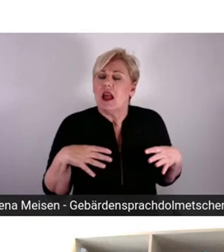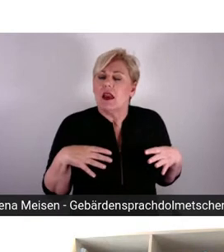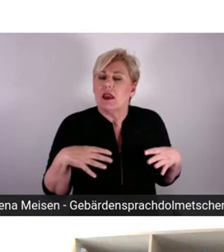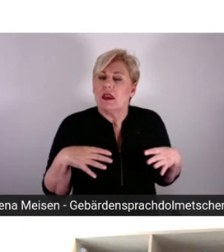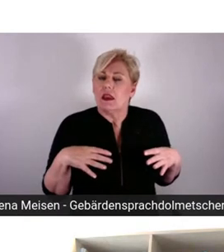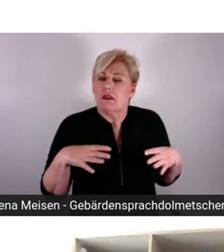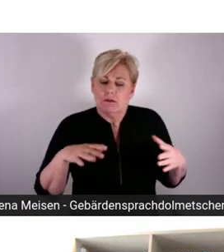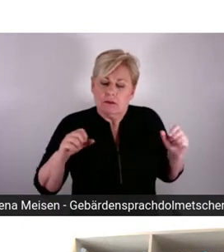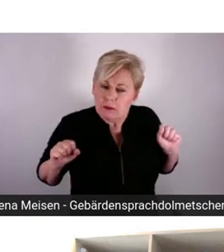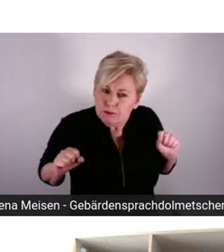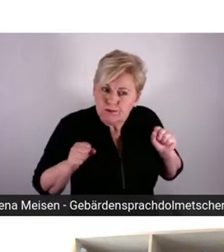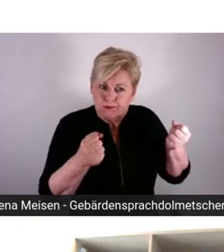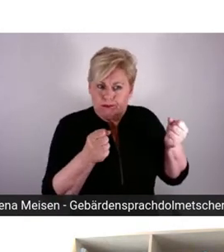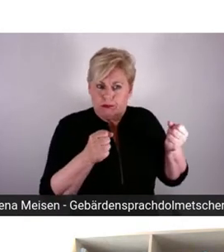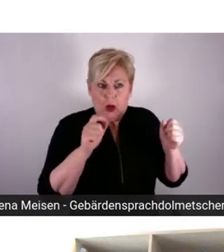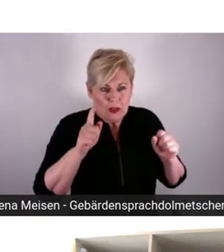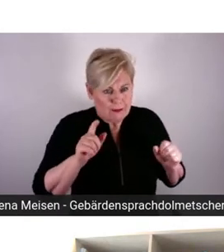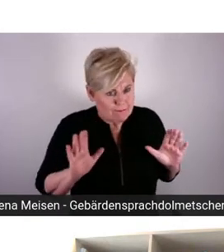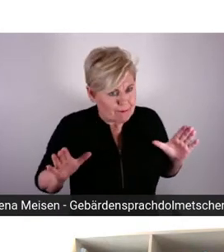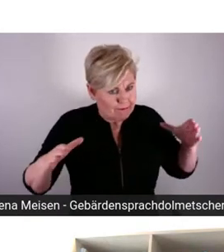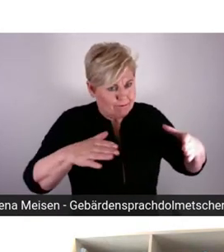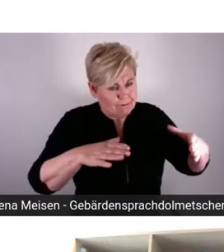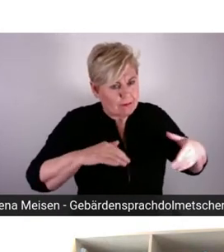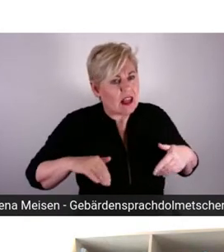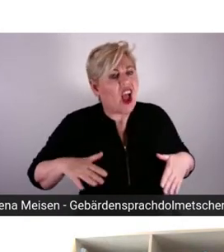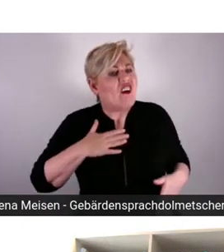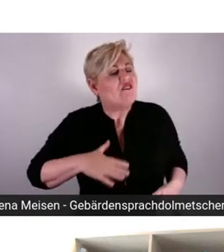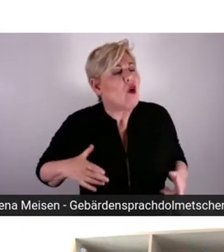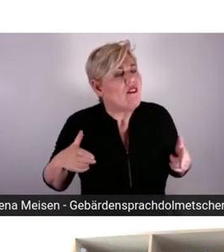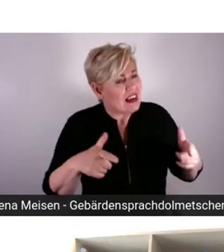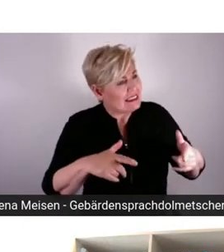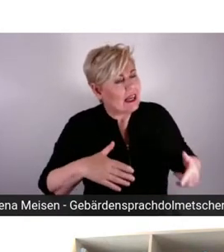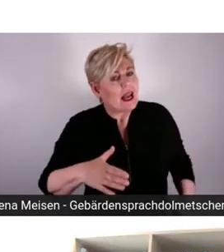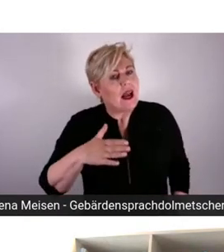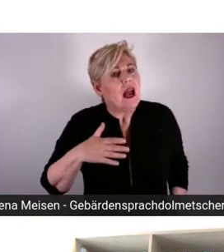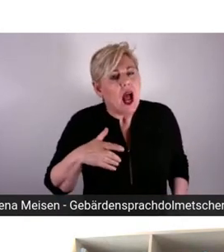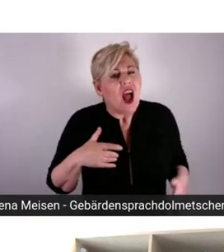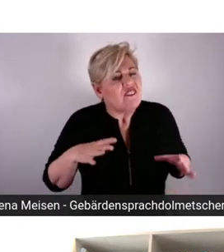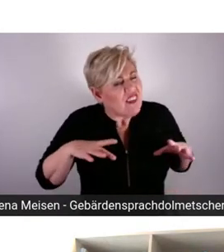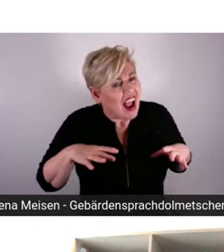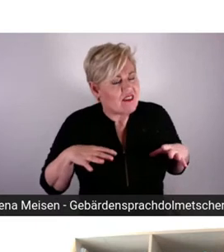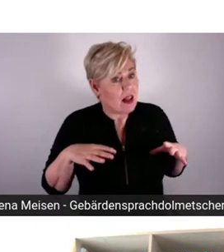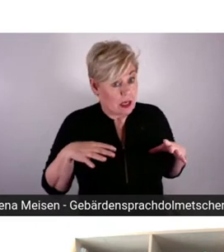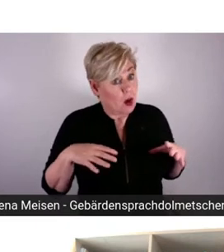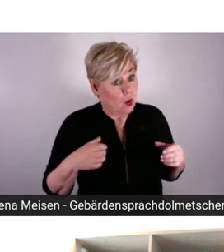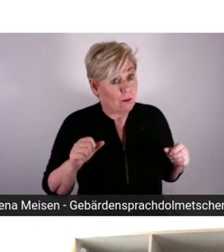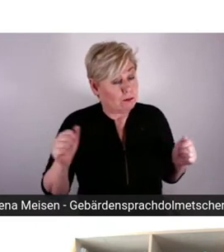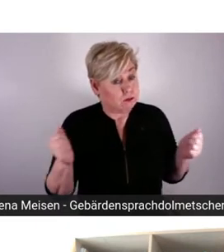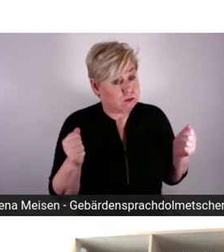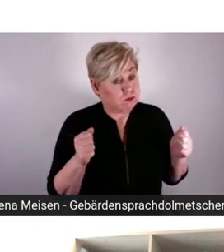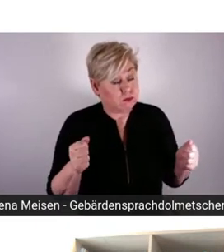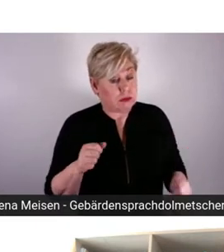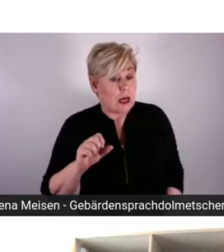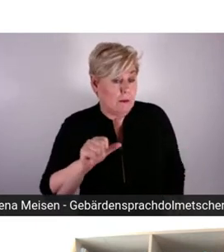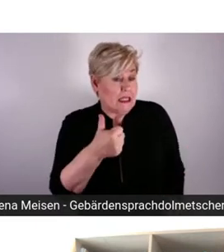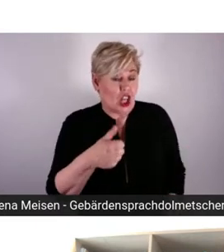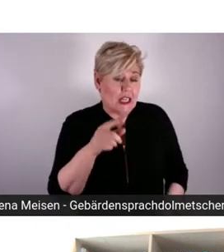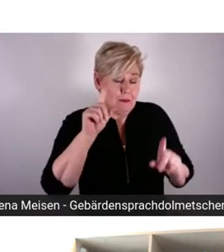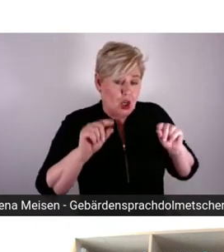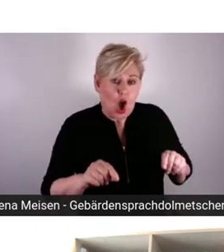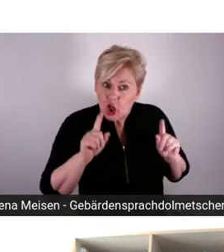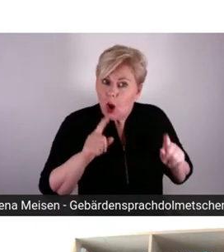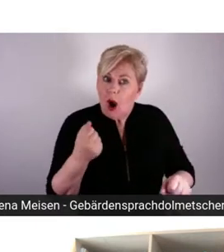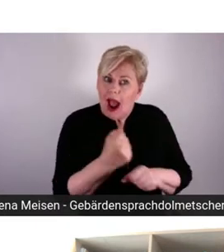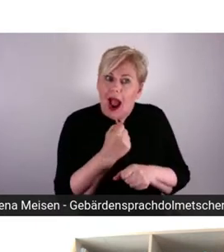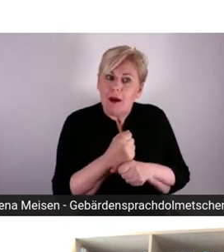freiwilliges Engagement ist in der gesamten gemeinnützigen Wohlfahrtspflege von einer besonderen Bedeutung. Es trägt auch wesentlich mit die Arbeit